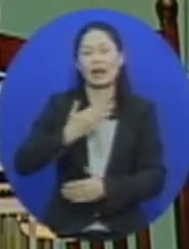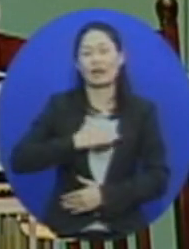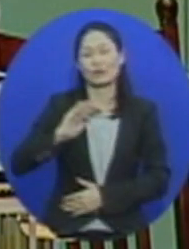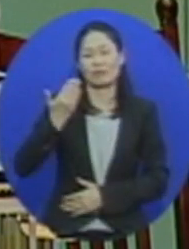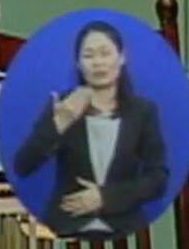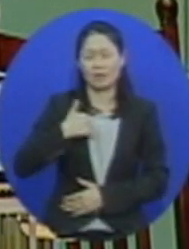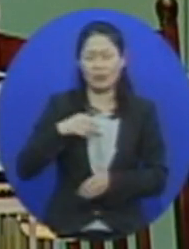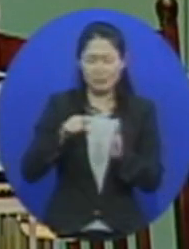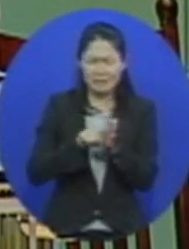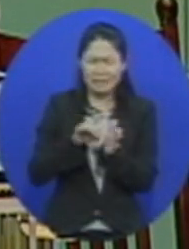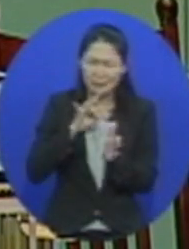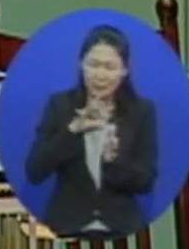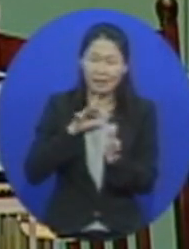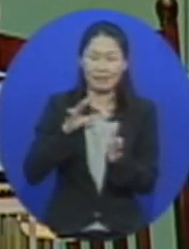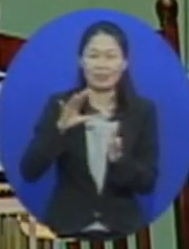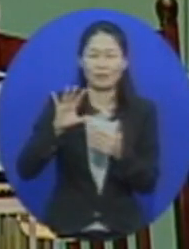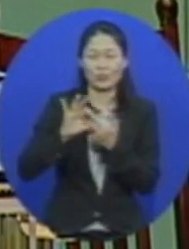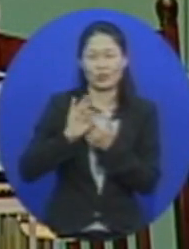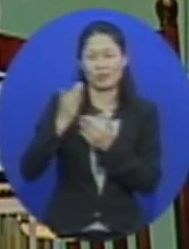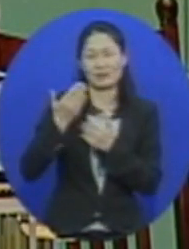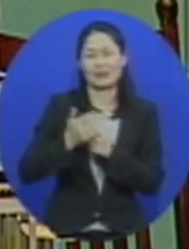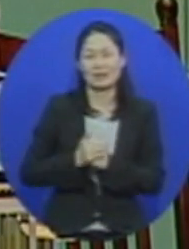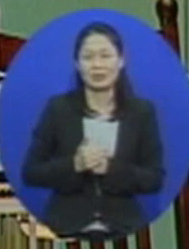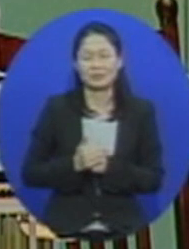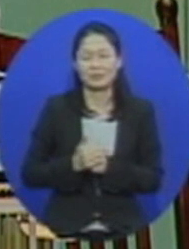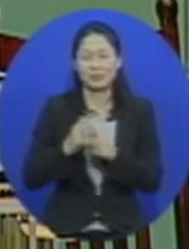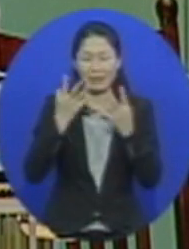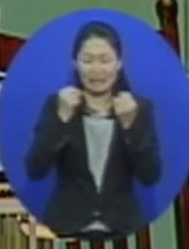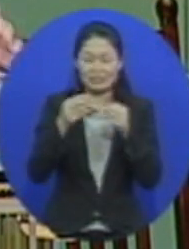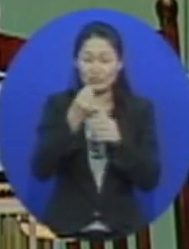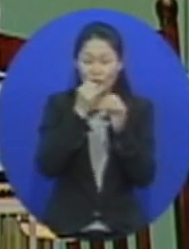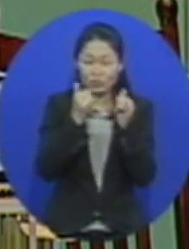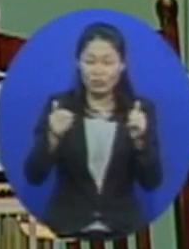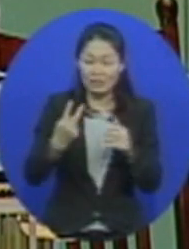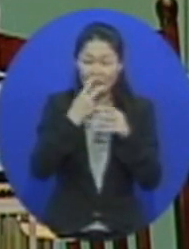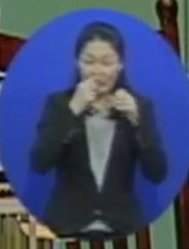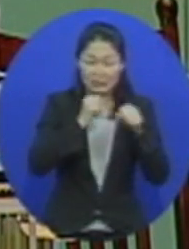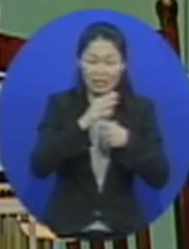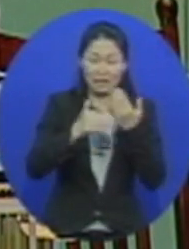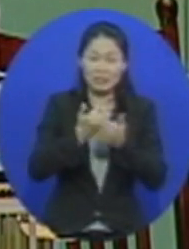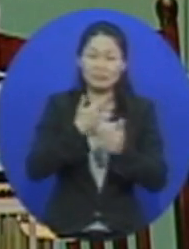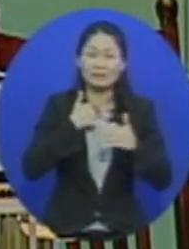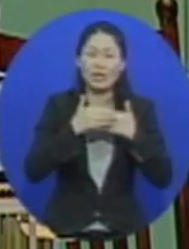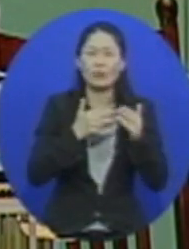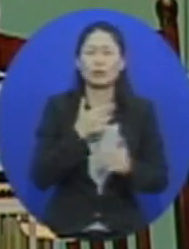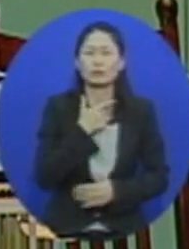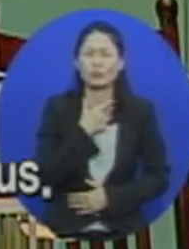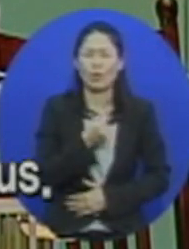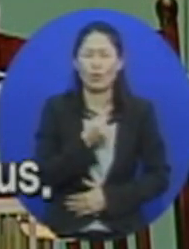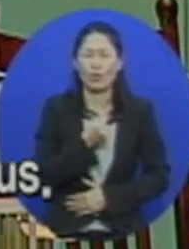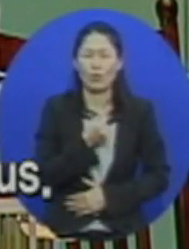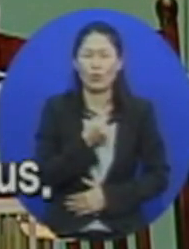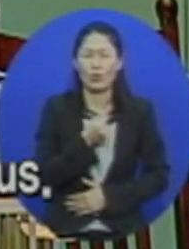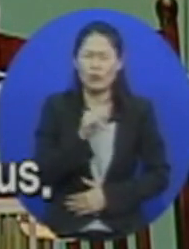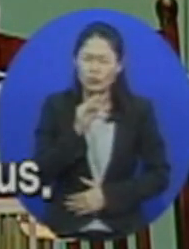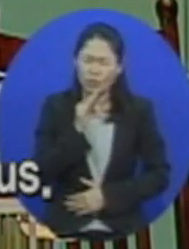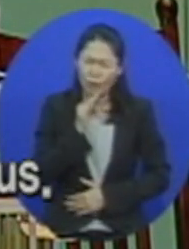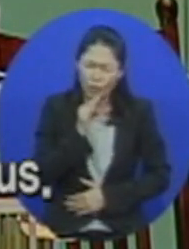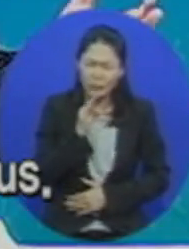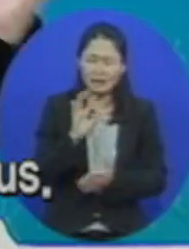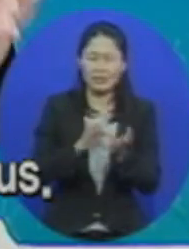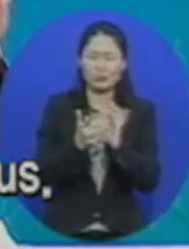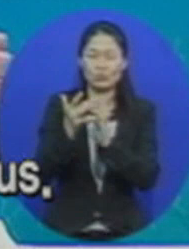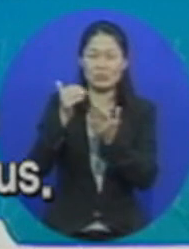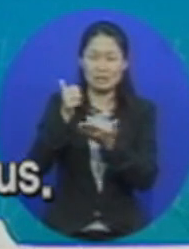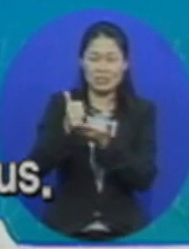내가 믿기만 하면 되요 많은 성도들이 살아계신 하나님을 체험하고 싶어서 정말 예수님